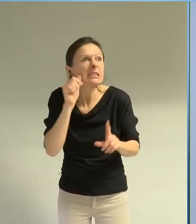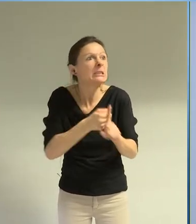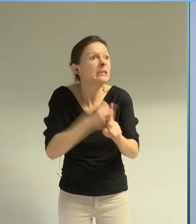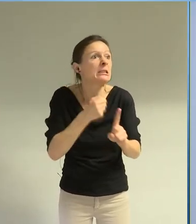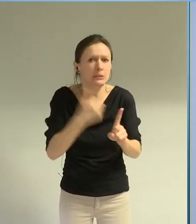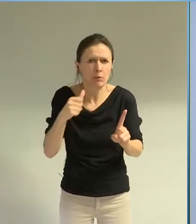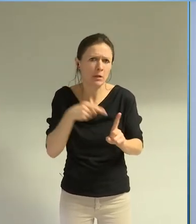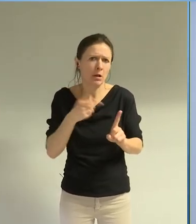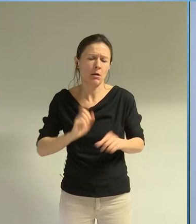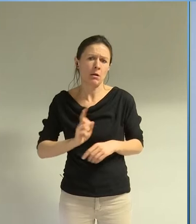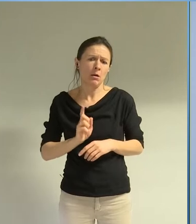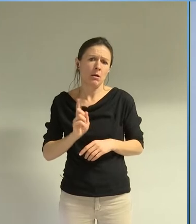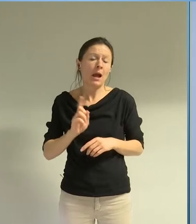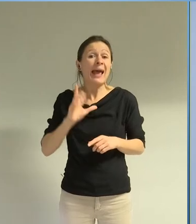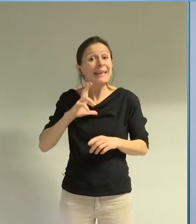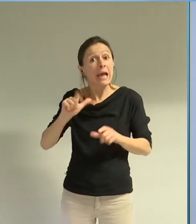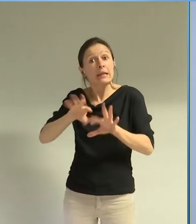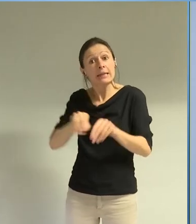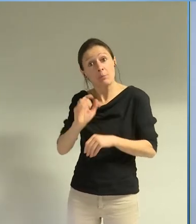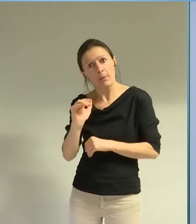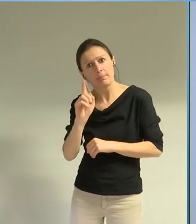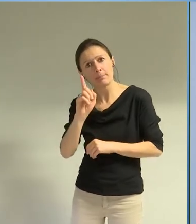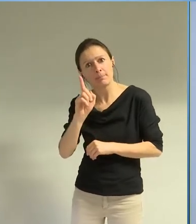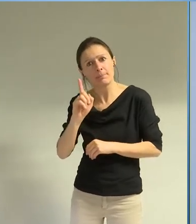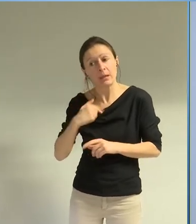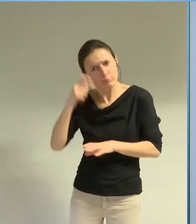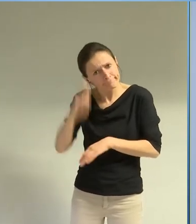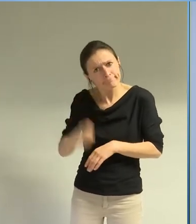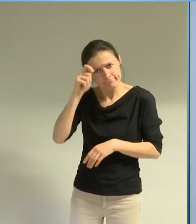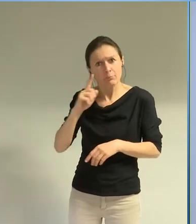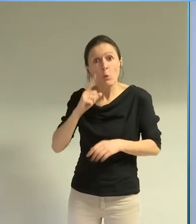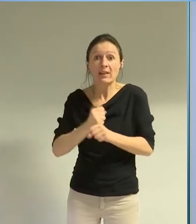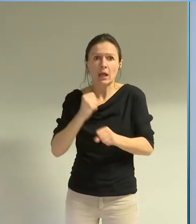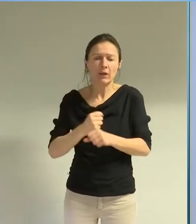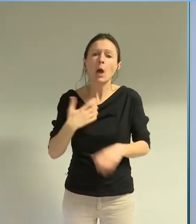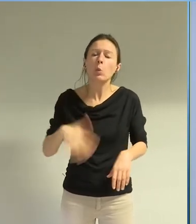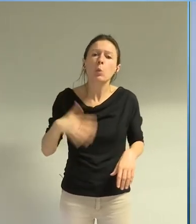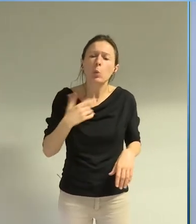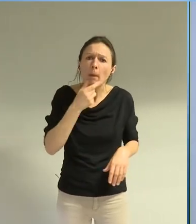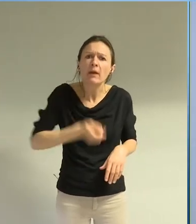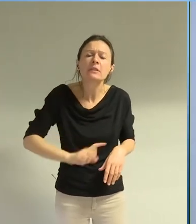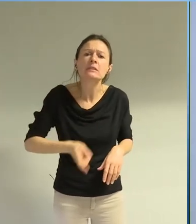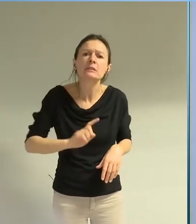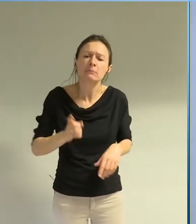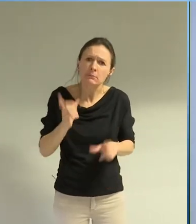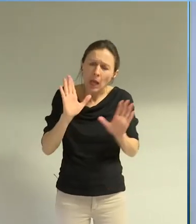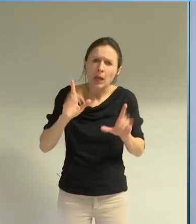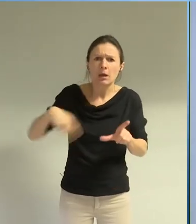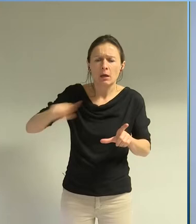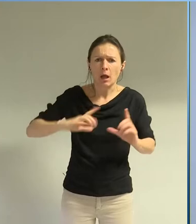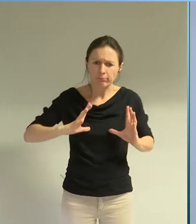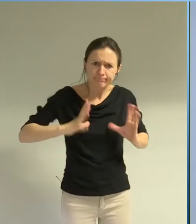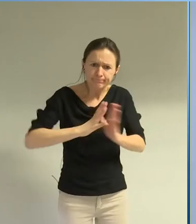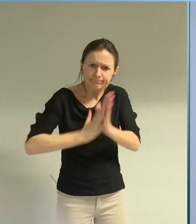agents dédiés que je salue parce que c'est un travail ingrat qu'ils font avec motivation dans